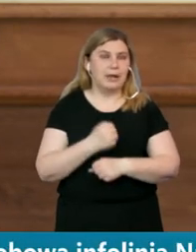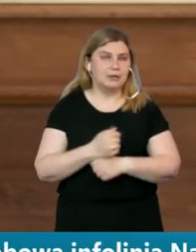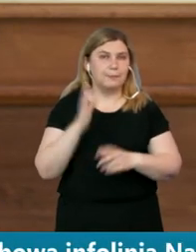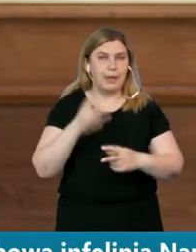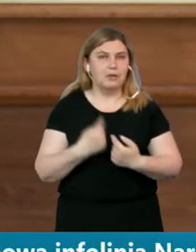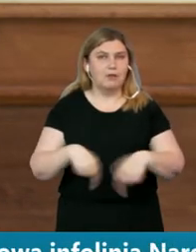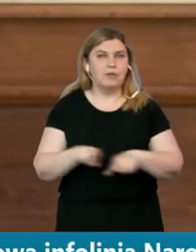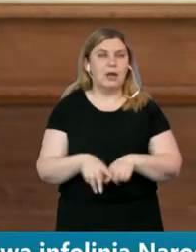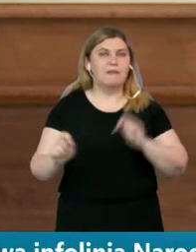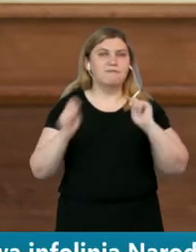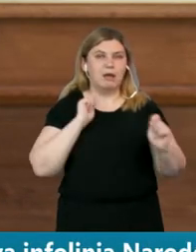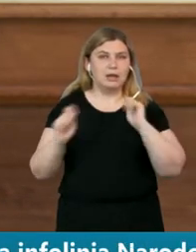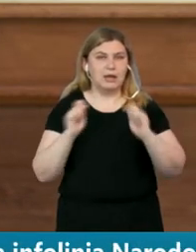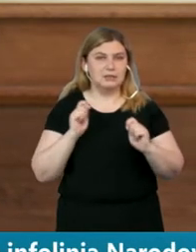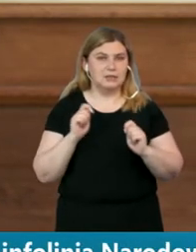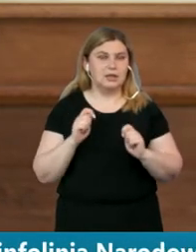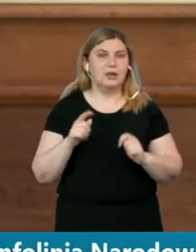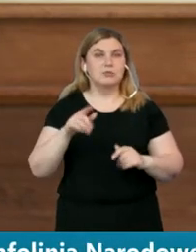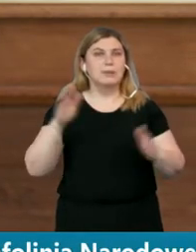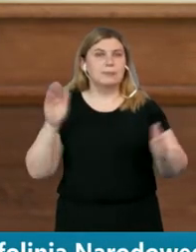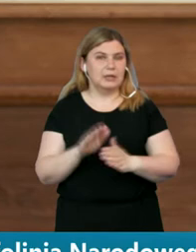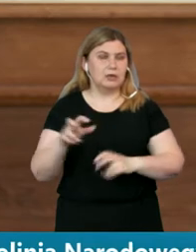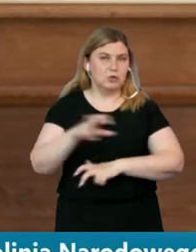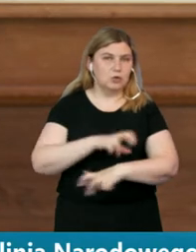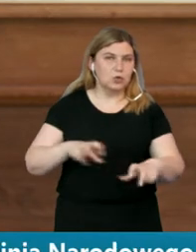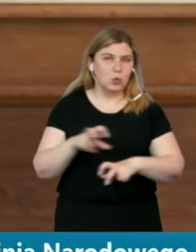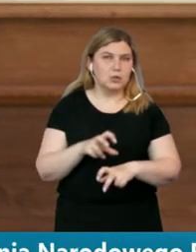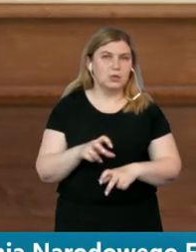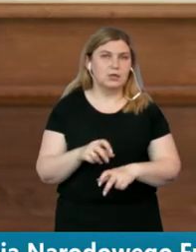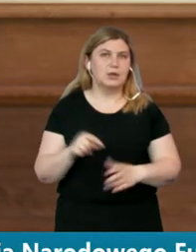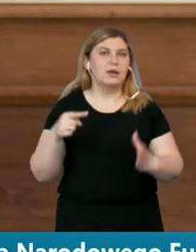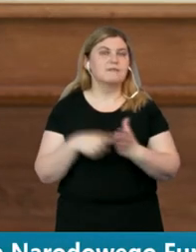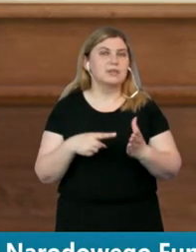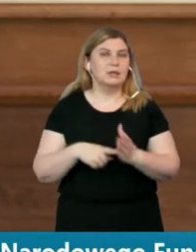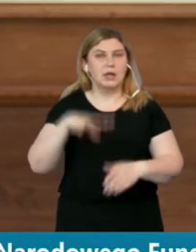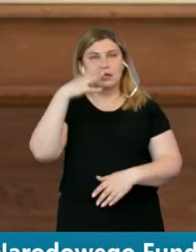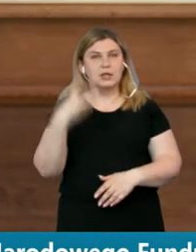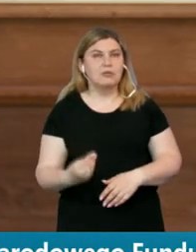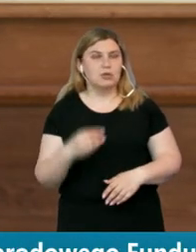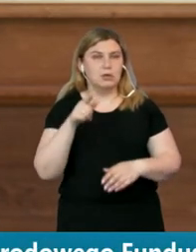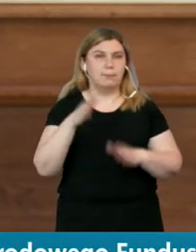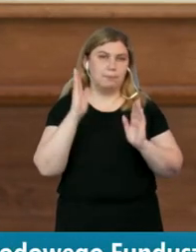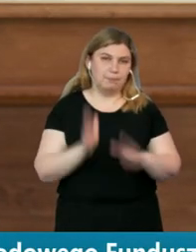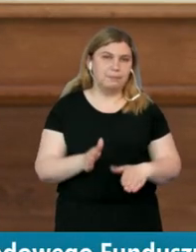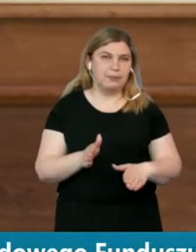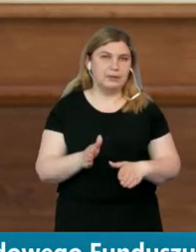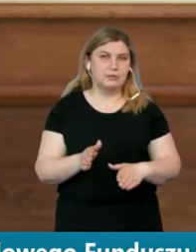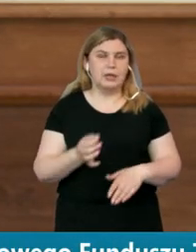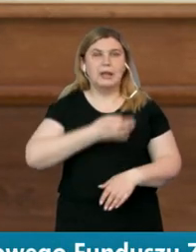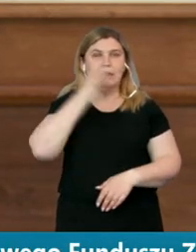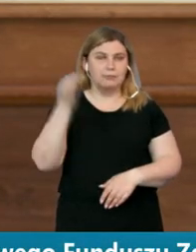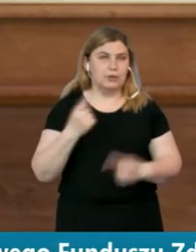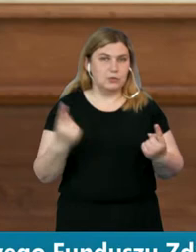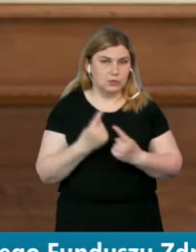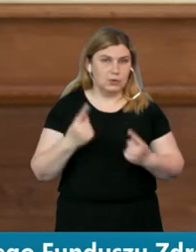właśnie w miesiące wakacyjne, gdzie jest trochę mniejszy ruch i wtedy już na jesieni będzie się ta sytuacja zdecydowanie poprawiała.